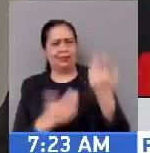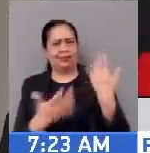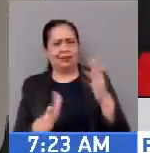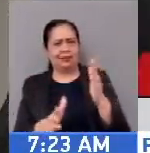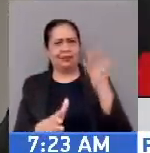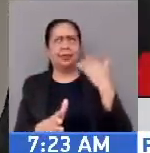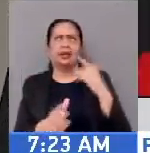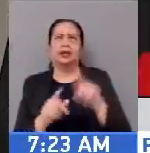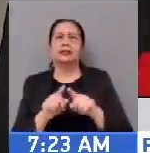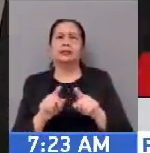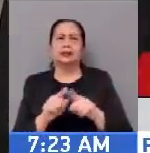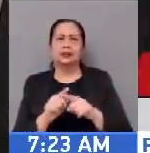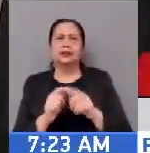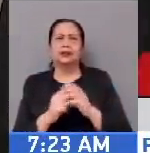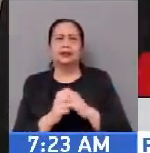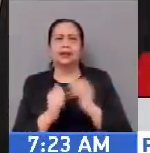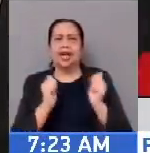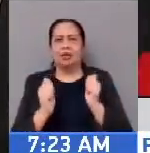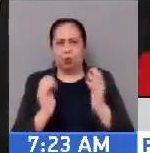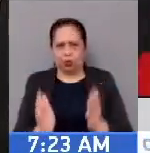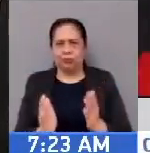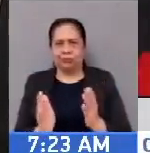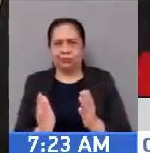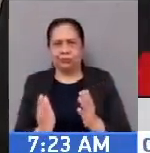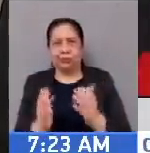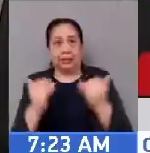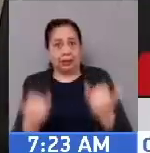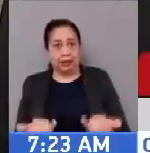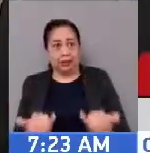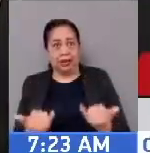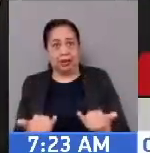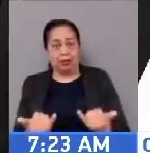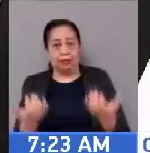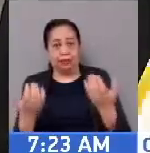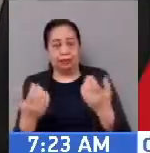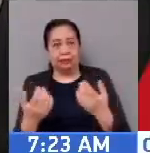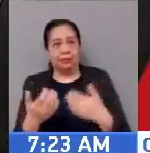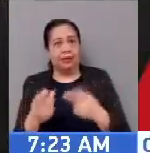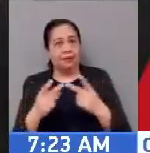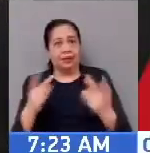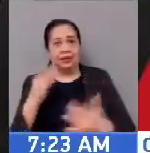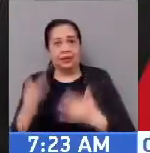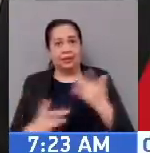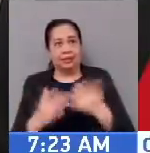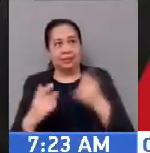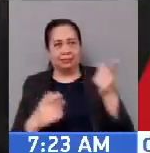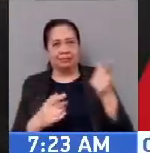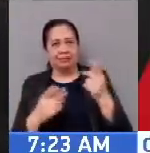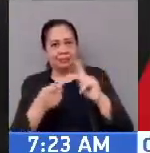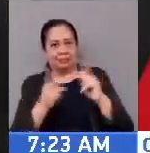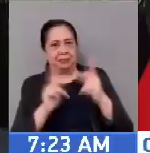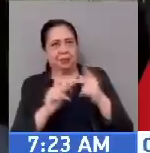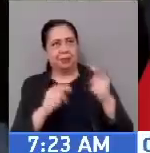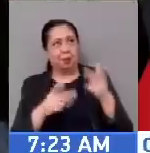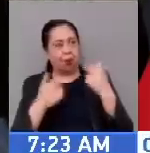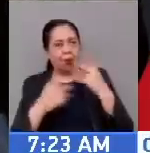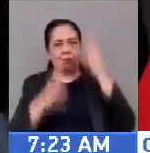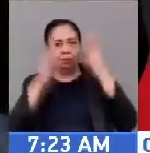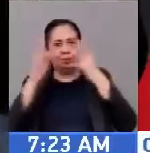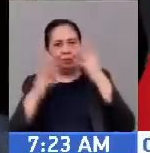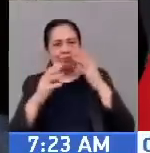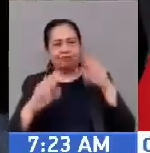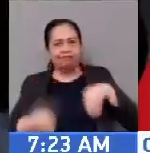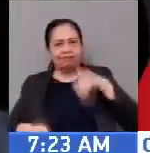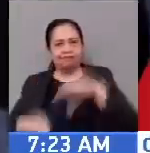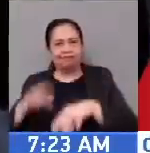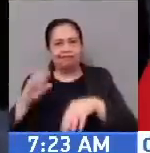as actors. Yes. And this time, it's very exciting because you hear their creative inputs. Pumirma